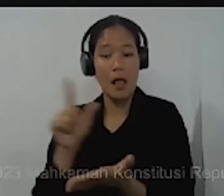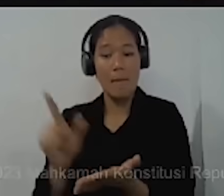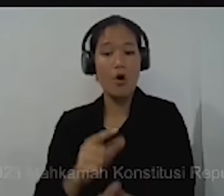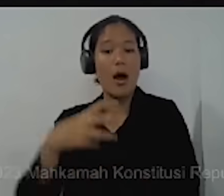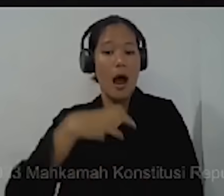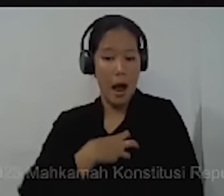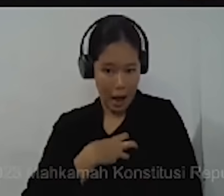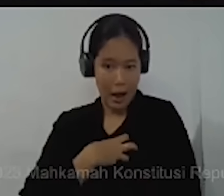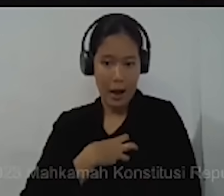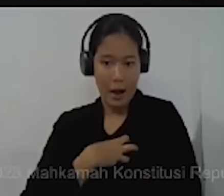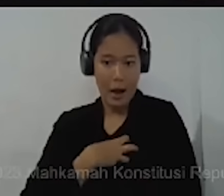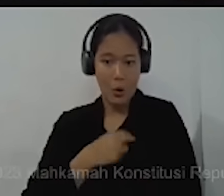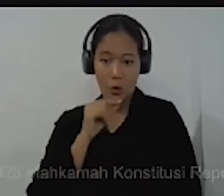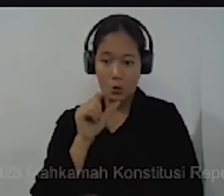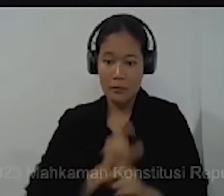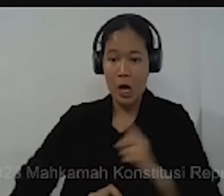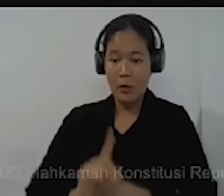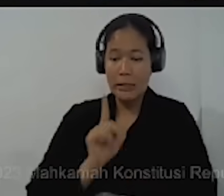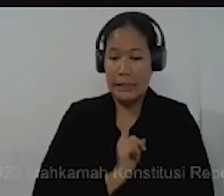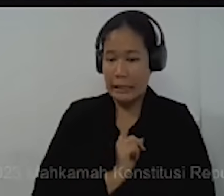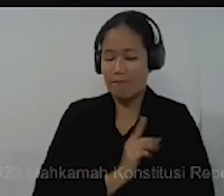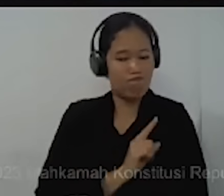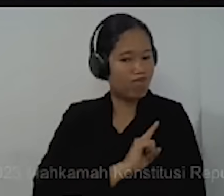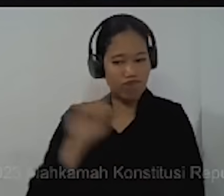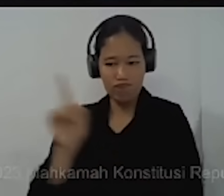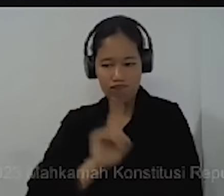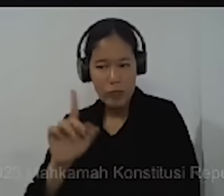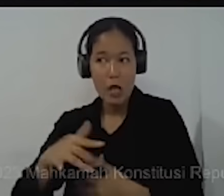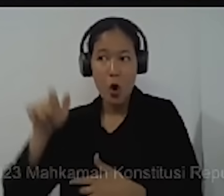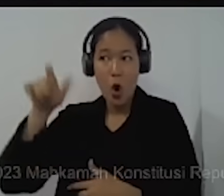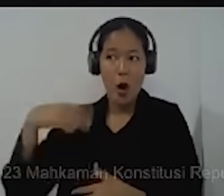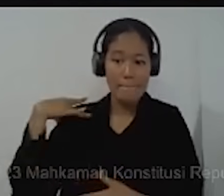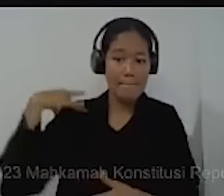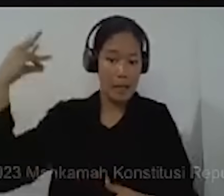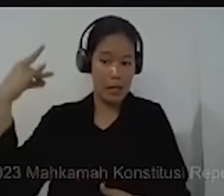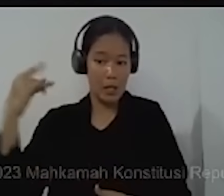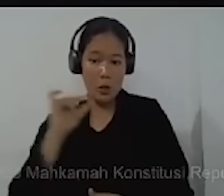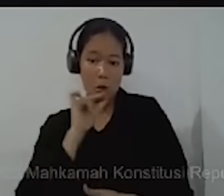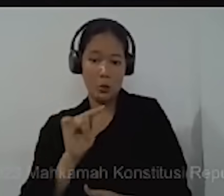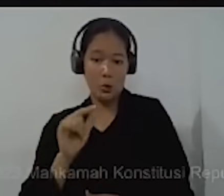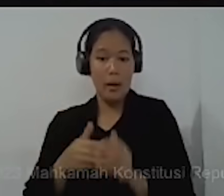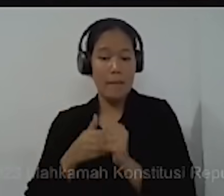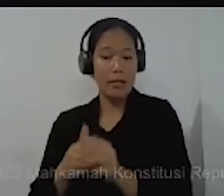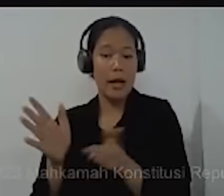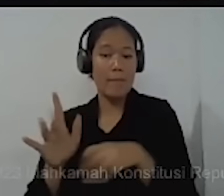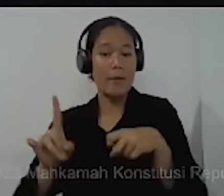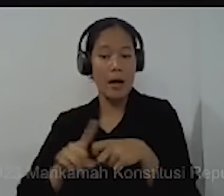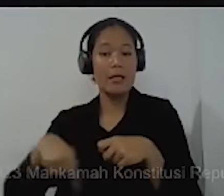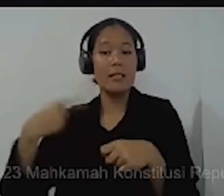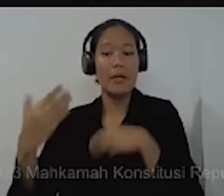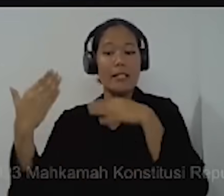tidak berhak untuk mencalonkan diri atau dicalonkan sebagai Pimpinan Mahkamah Konstitusi